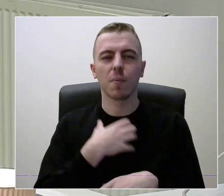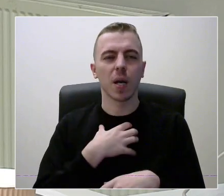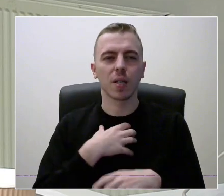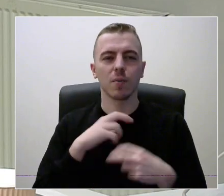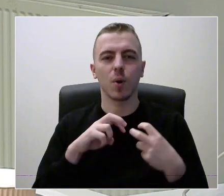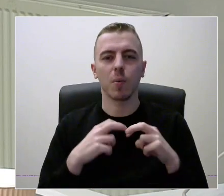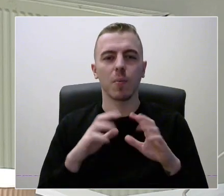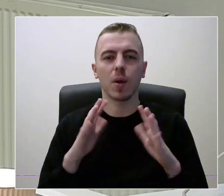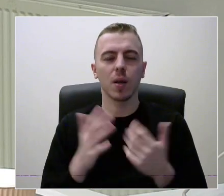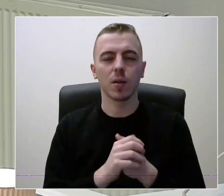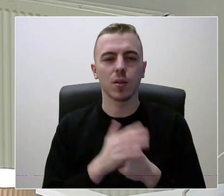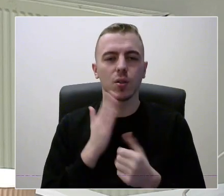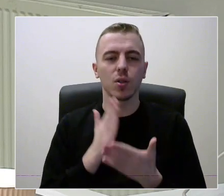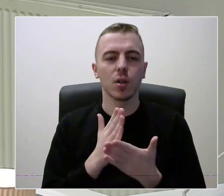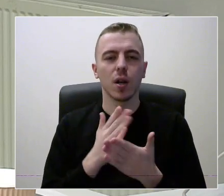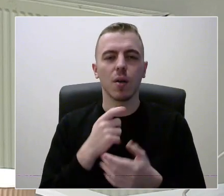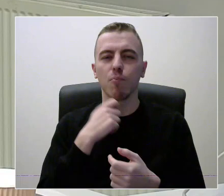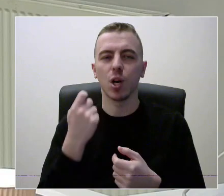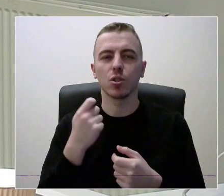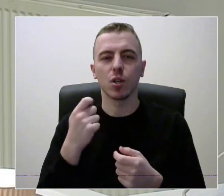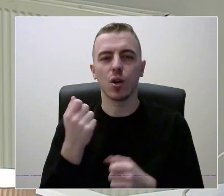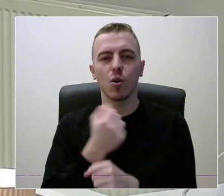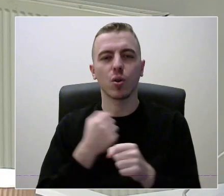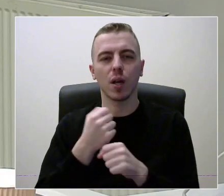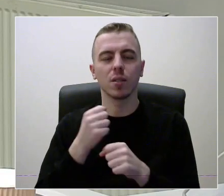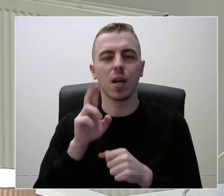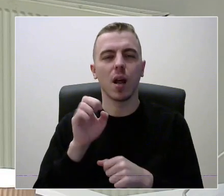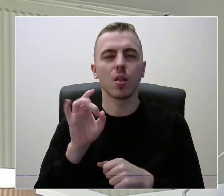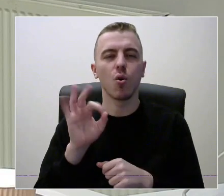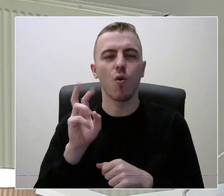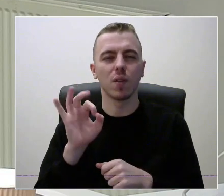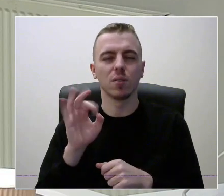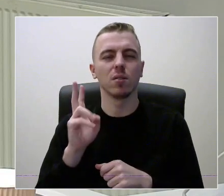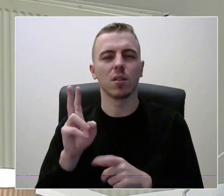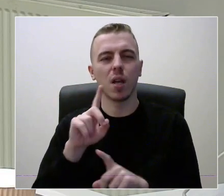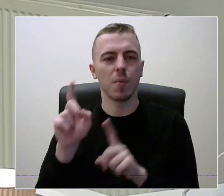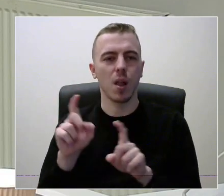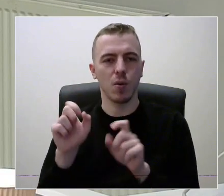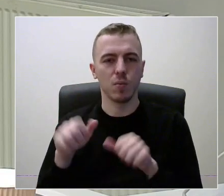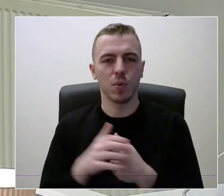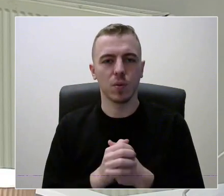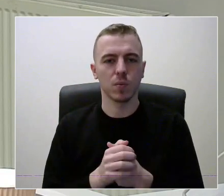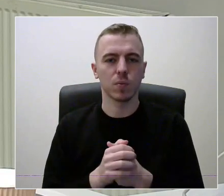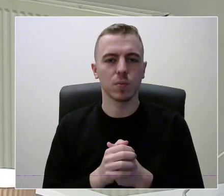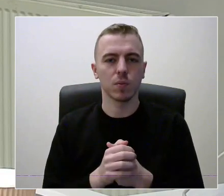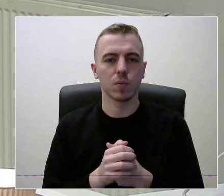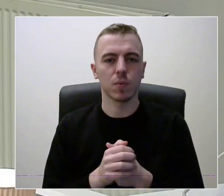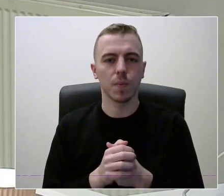yra labai maža rotacija pačių rangovų, kurie yra apklausiami. Galima turbūt